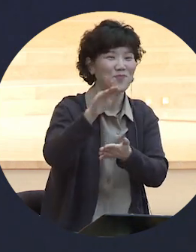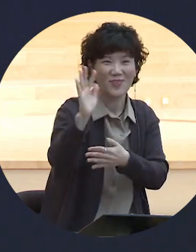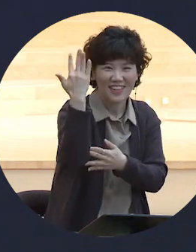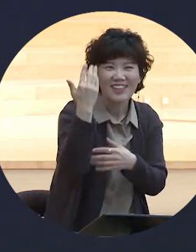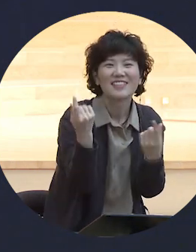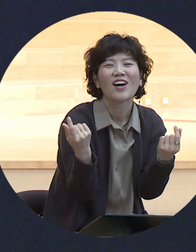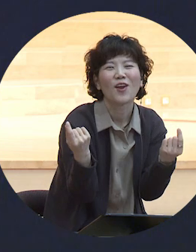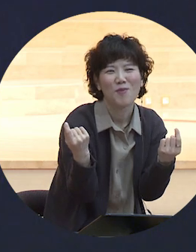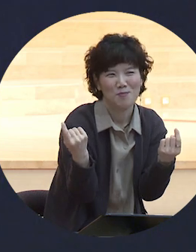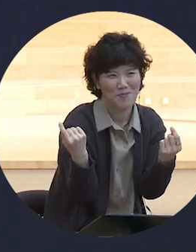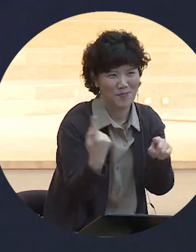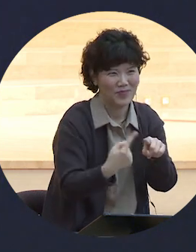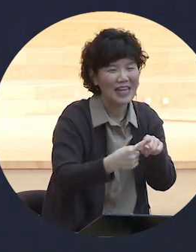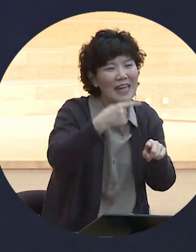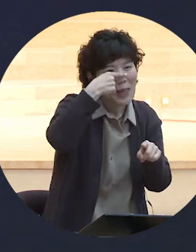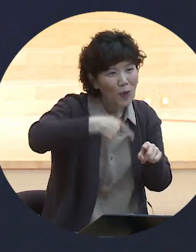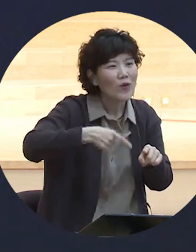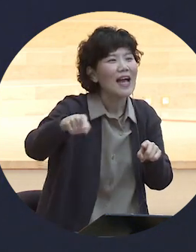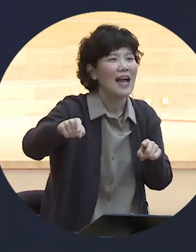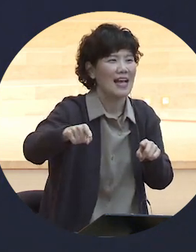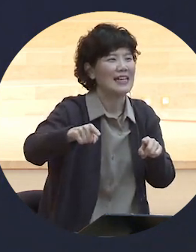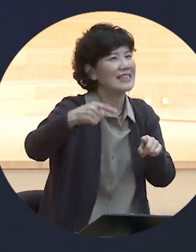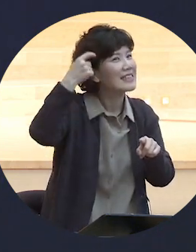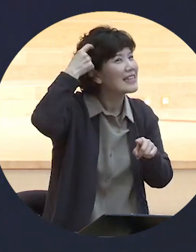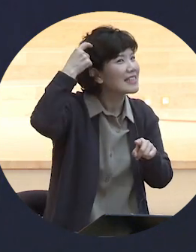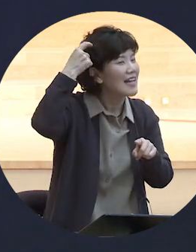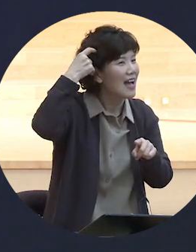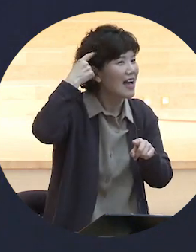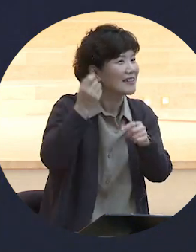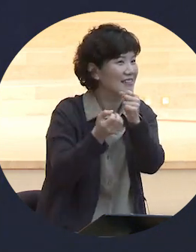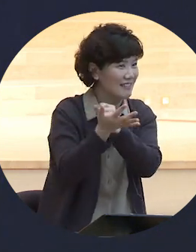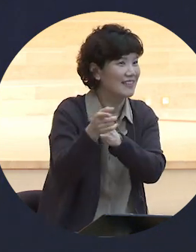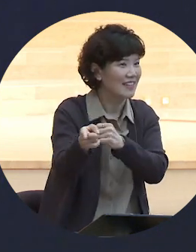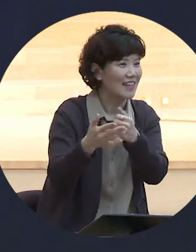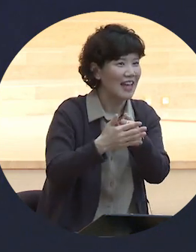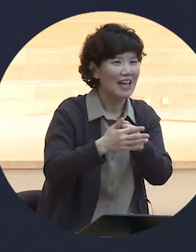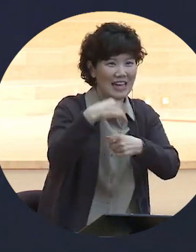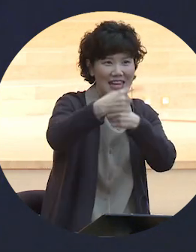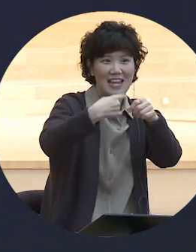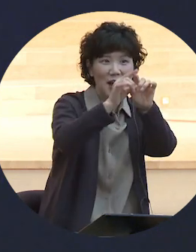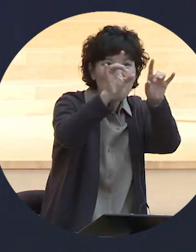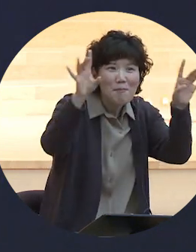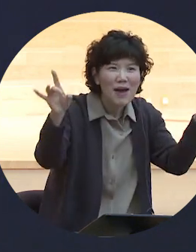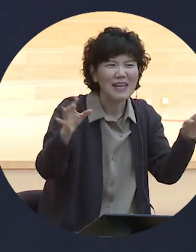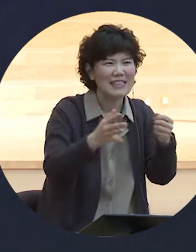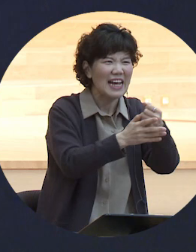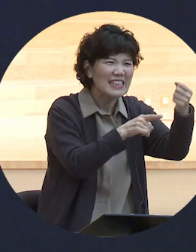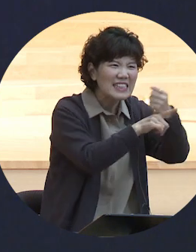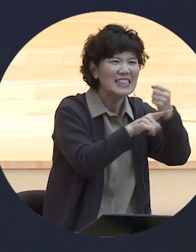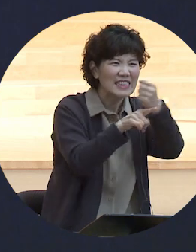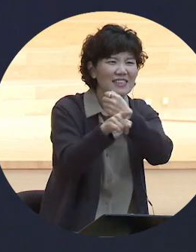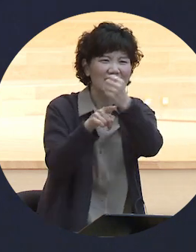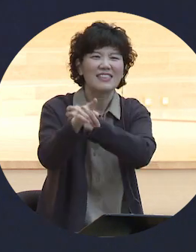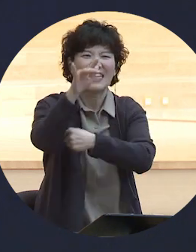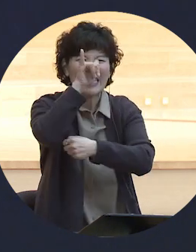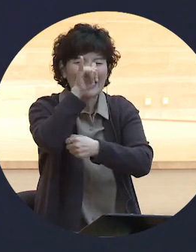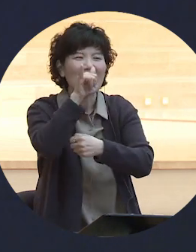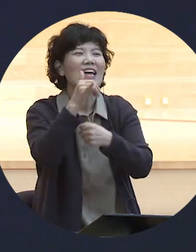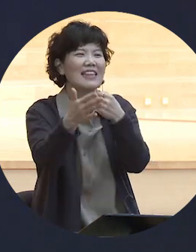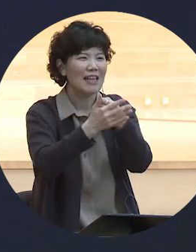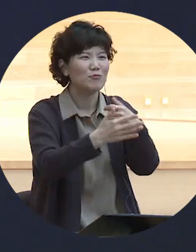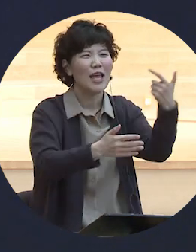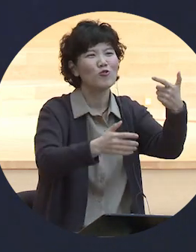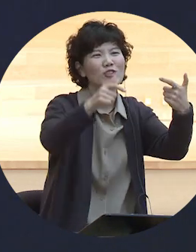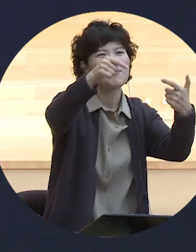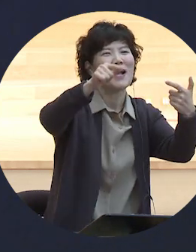동양사상입니다. 성경 아니에요. 동양사상에 이 각 해마다 메시지가 있고 의미가 있고 뜻하는 바가 있는데 이 60간지가